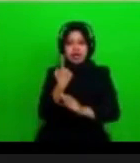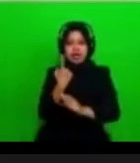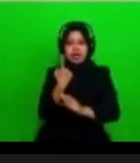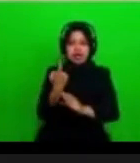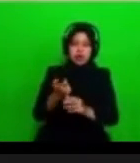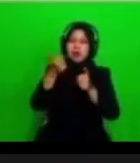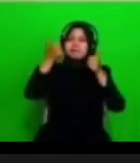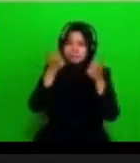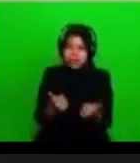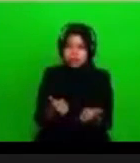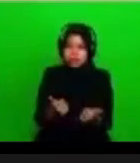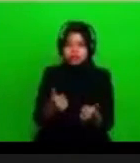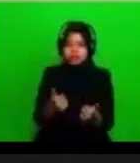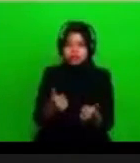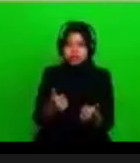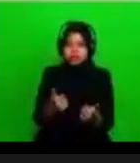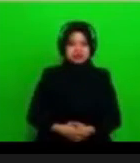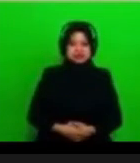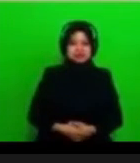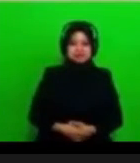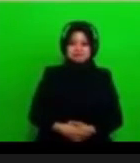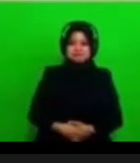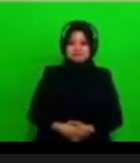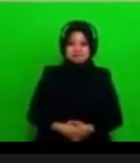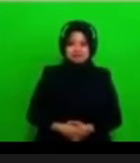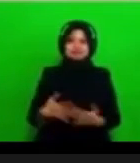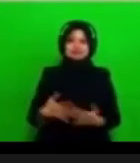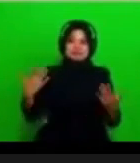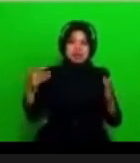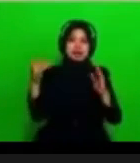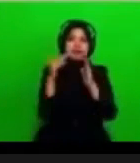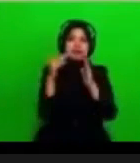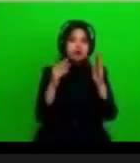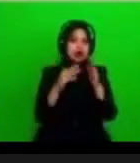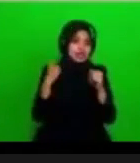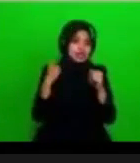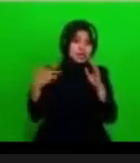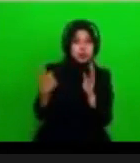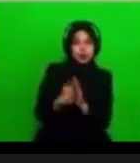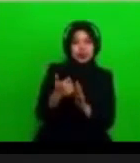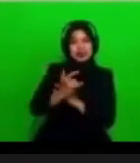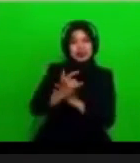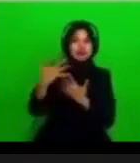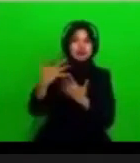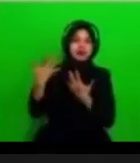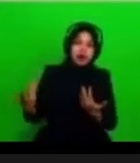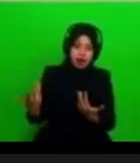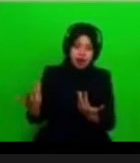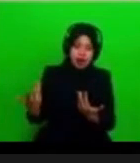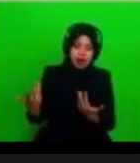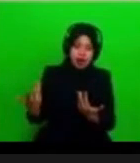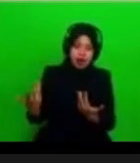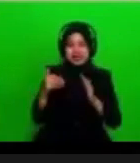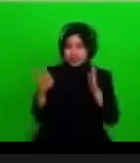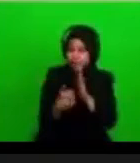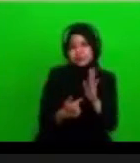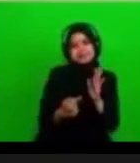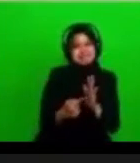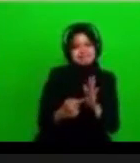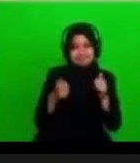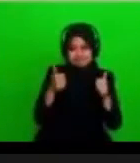bisa menyampaikan pertanyaannya. Betul. Dan lagi-lagi protokol kesehatan selalu kami ingatkan agar tetap dipatuhi dan